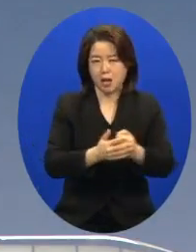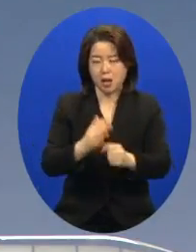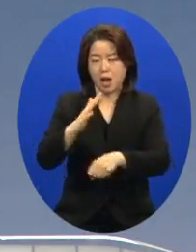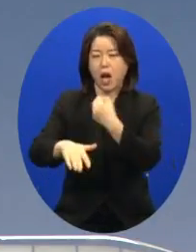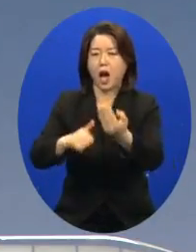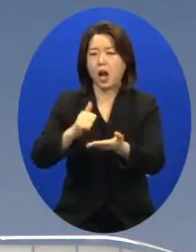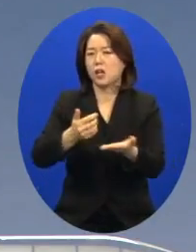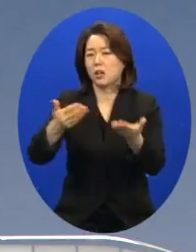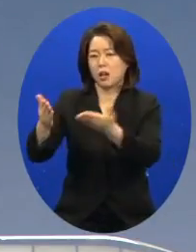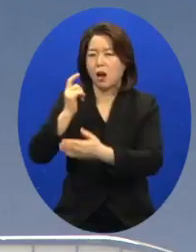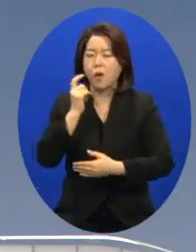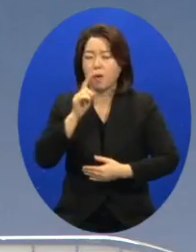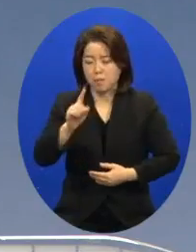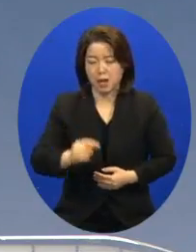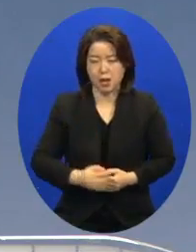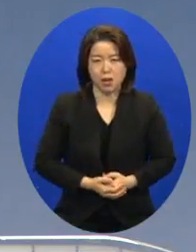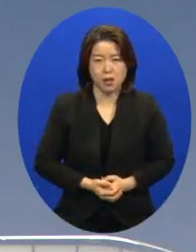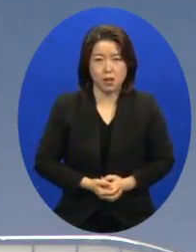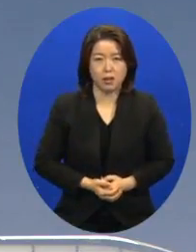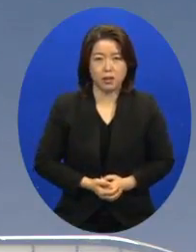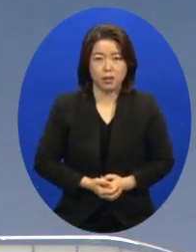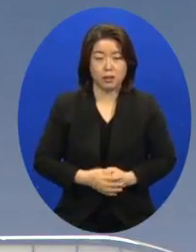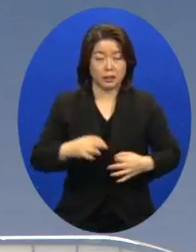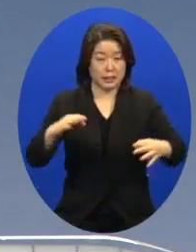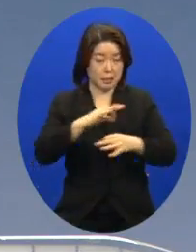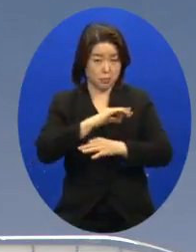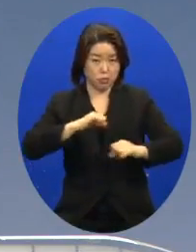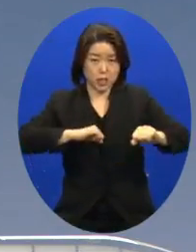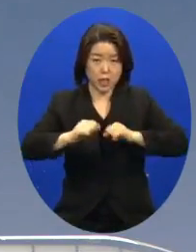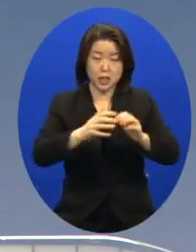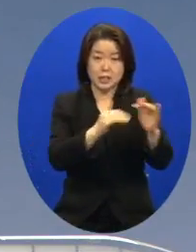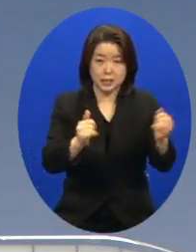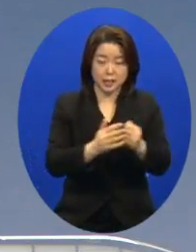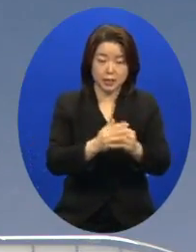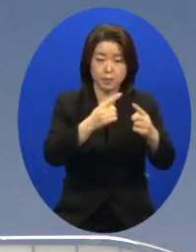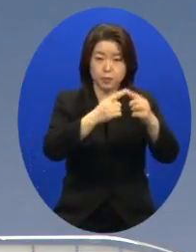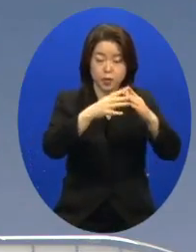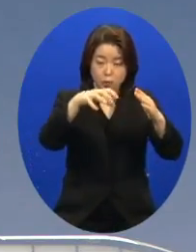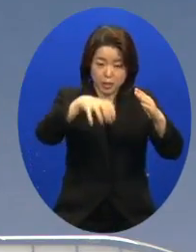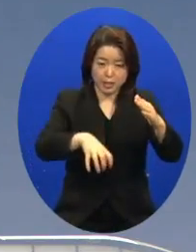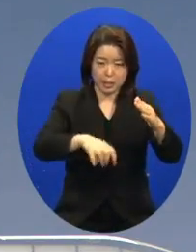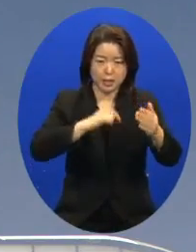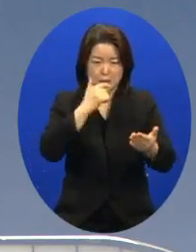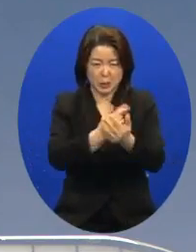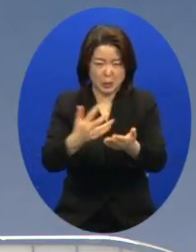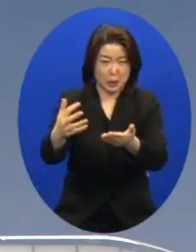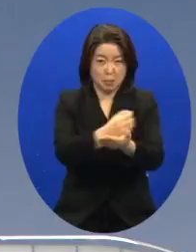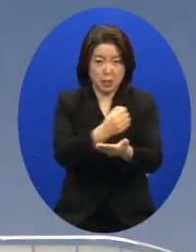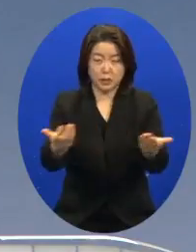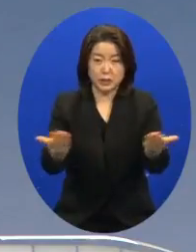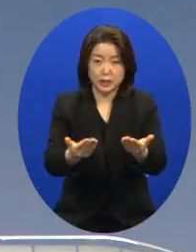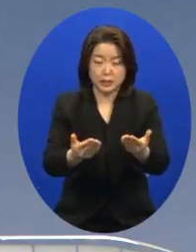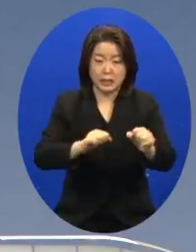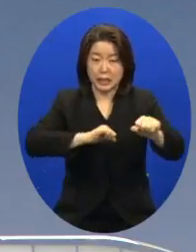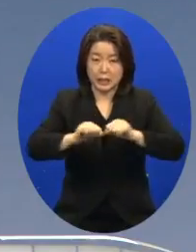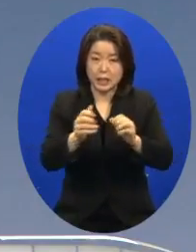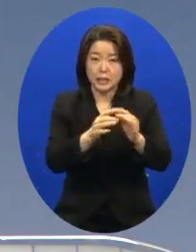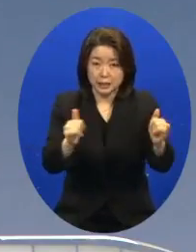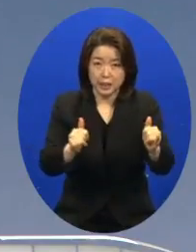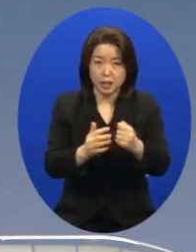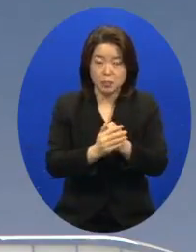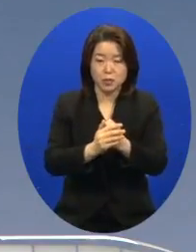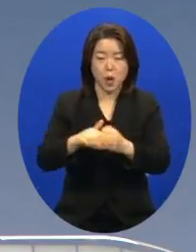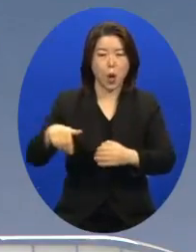하나님께로 다 불의를 행하는 사람 교인들 사이에 서로 속이고 뺏고 하는 일을 저지르는 사람들이